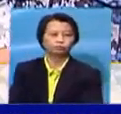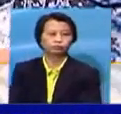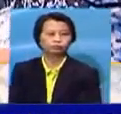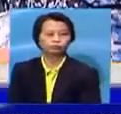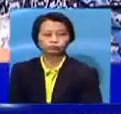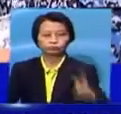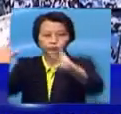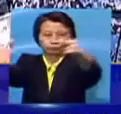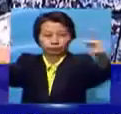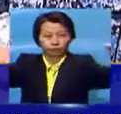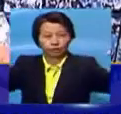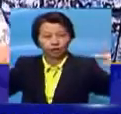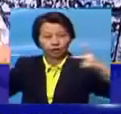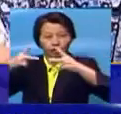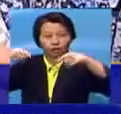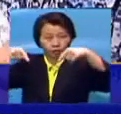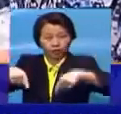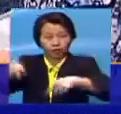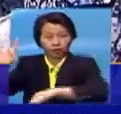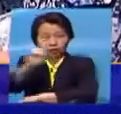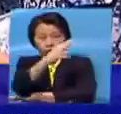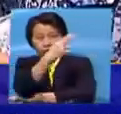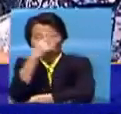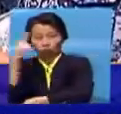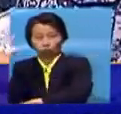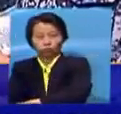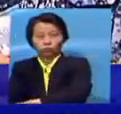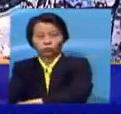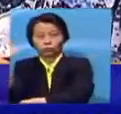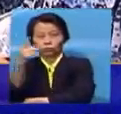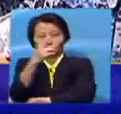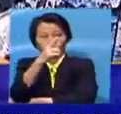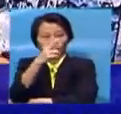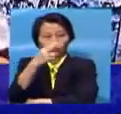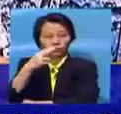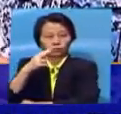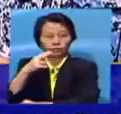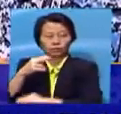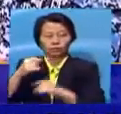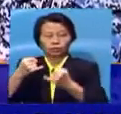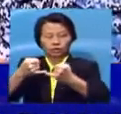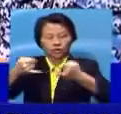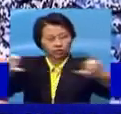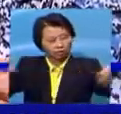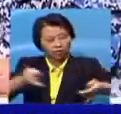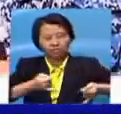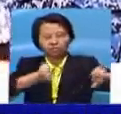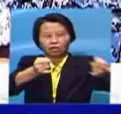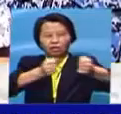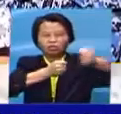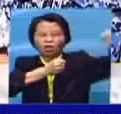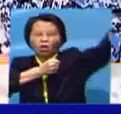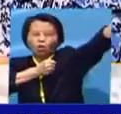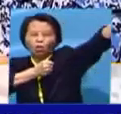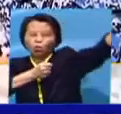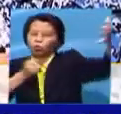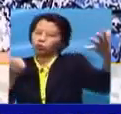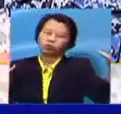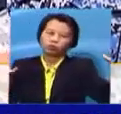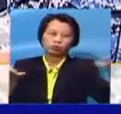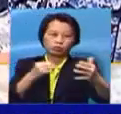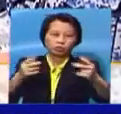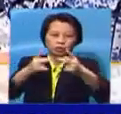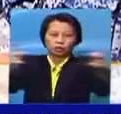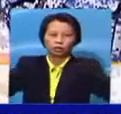ni kawasan satu kawasan hutan jauh daripada line of communication jalan apa semua ya dan satu lagi adalah